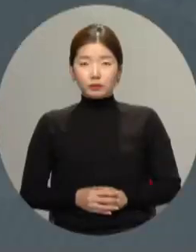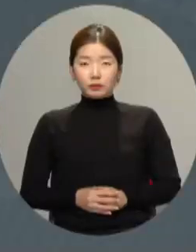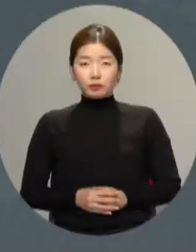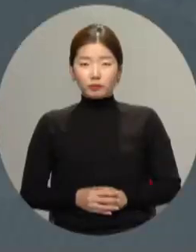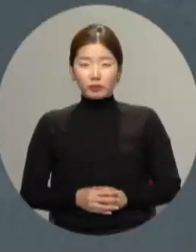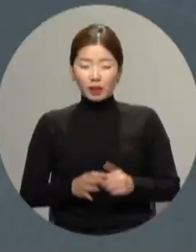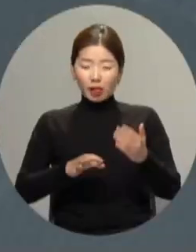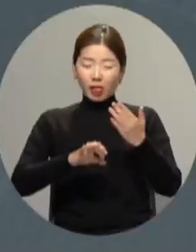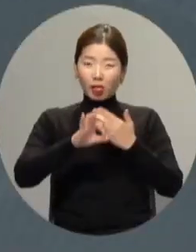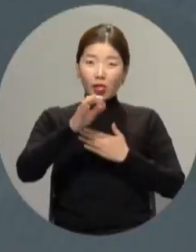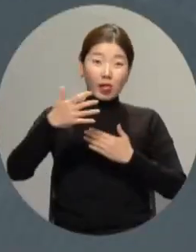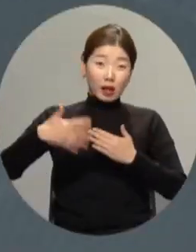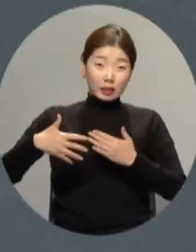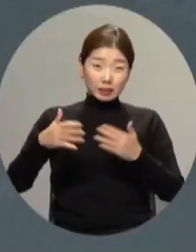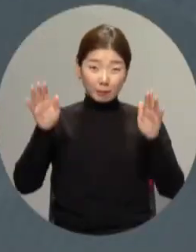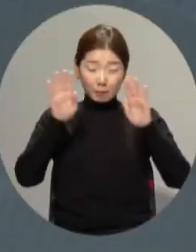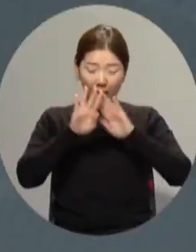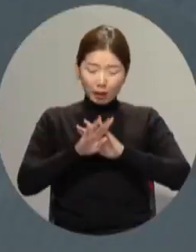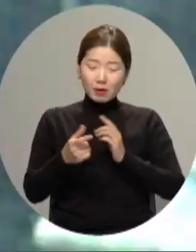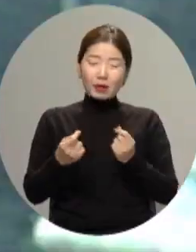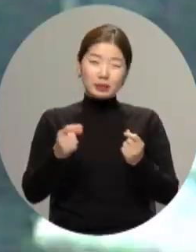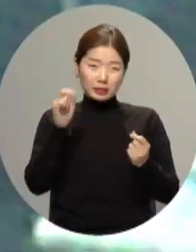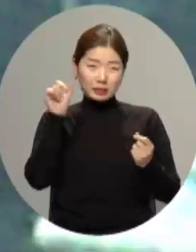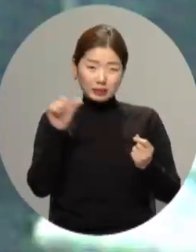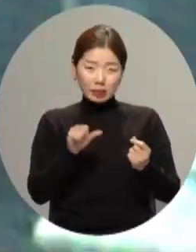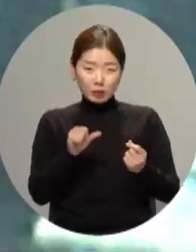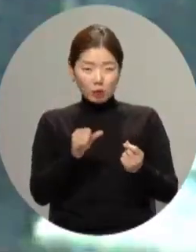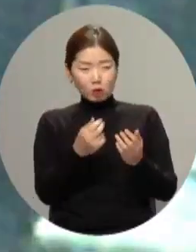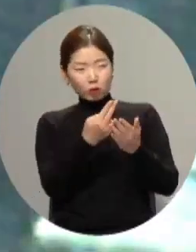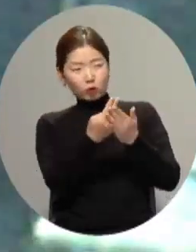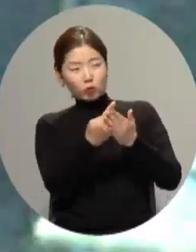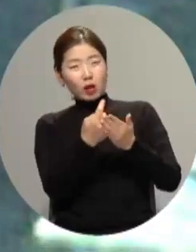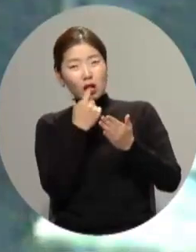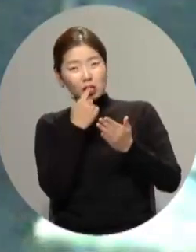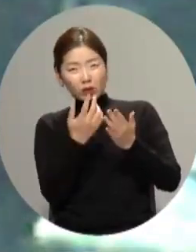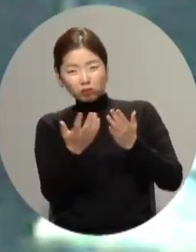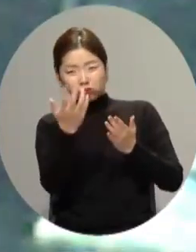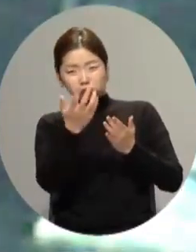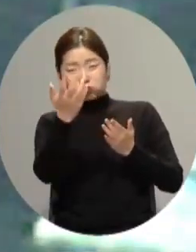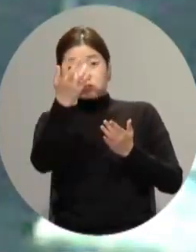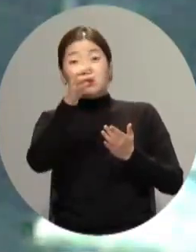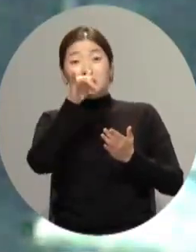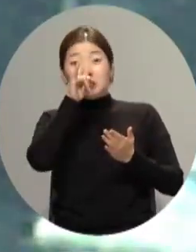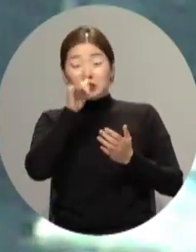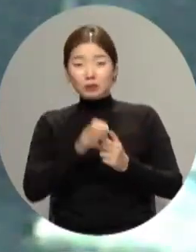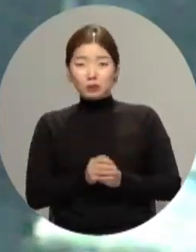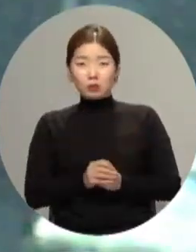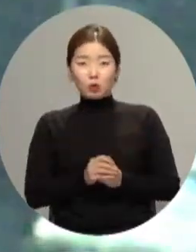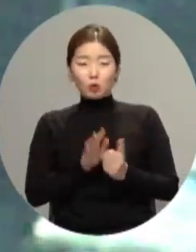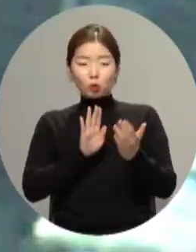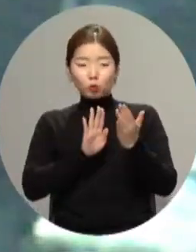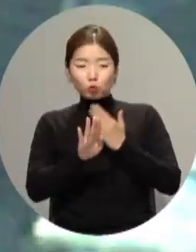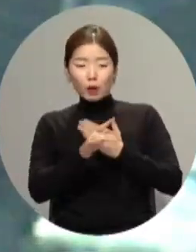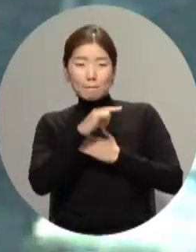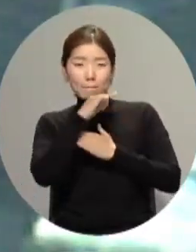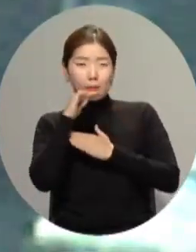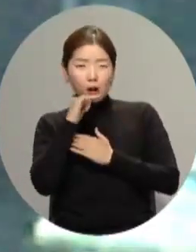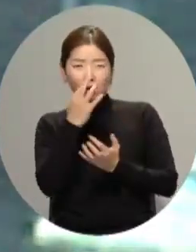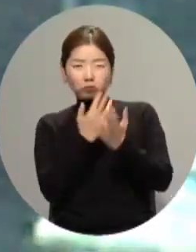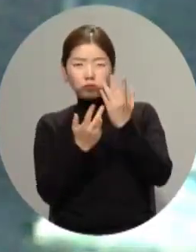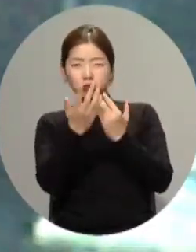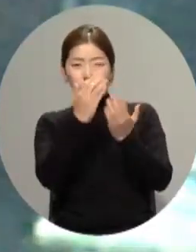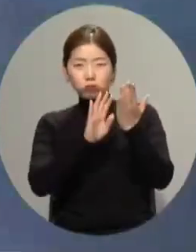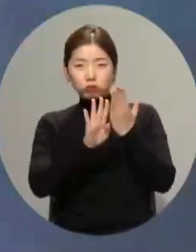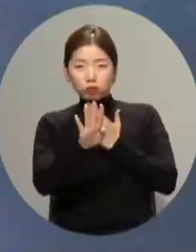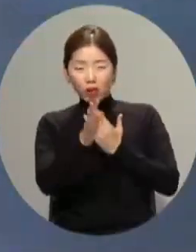아직 동이 트지 않은 깜깜한 새벽녘, 단독주택 창문으로 하얀 연기가 뿜어져 올라옵니다. 곧이어 시뻘건 불꽃이